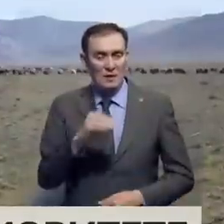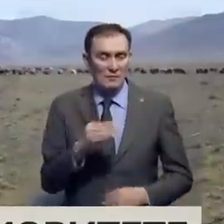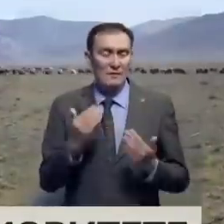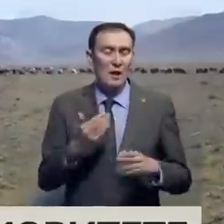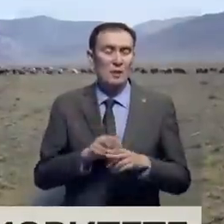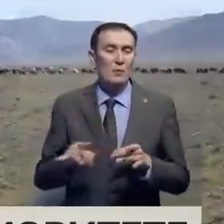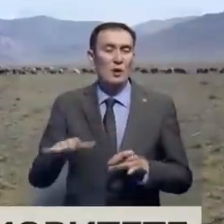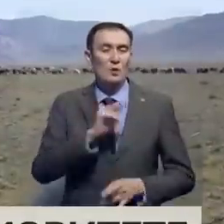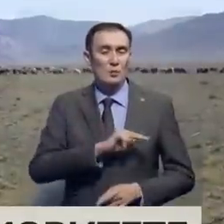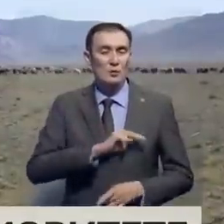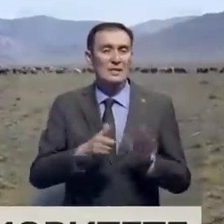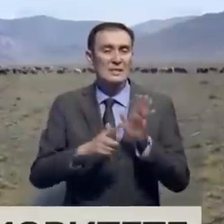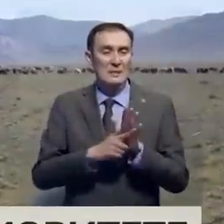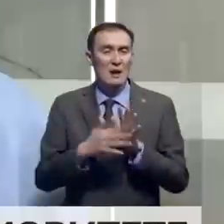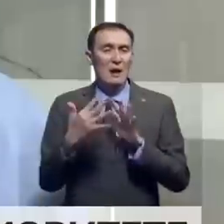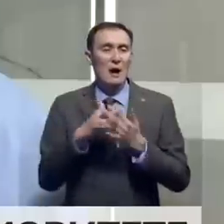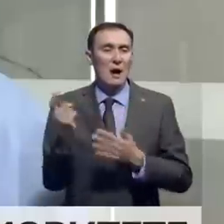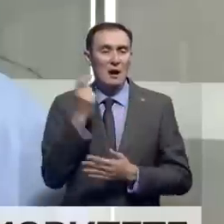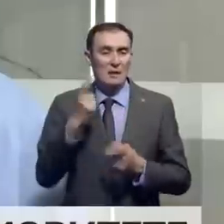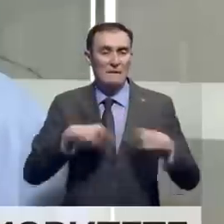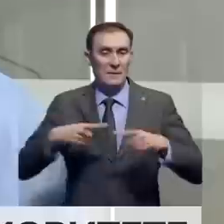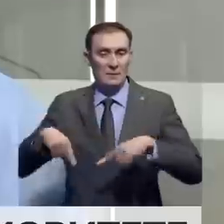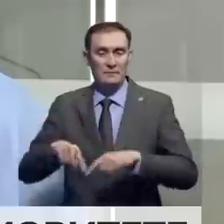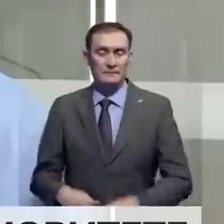направлении в районе работают 7 агрофирм